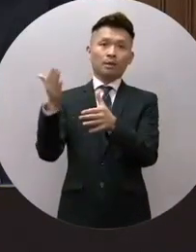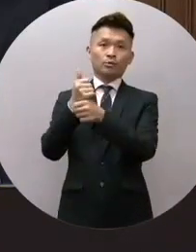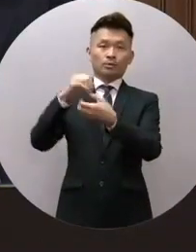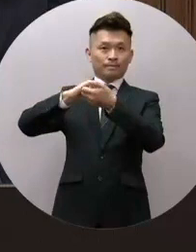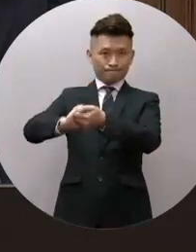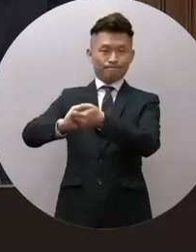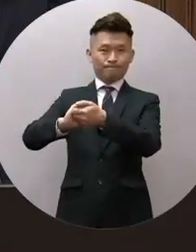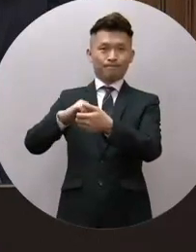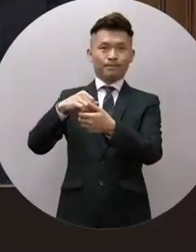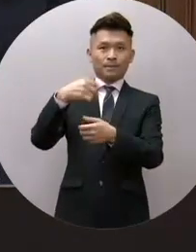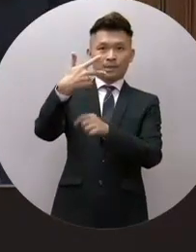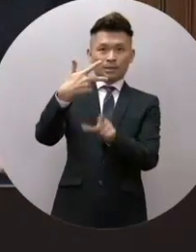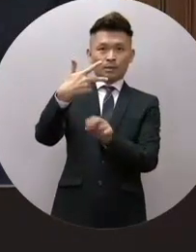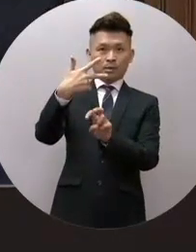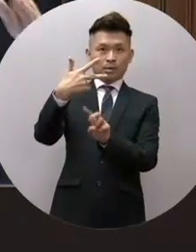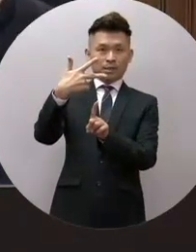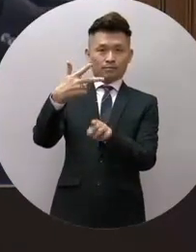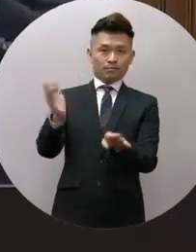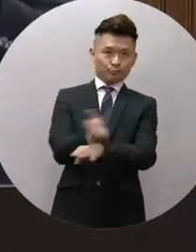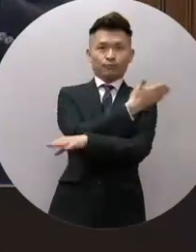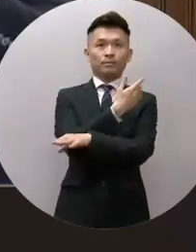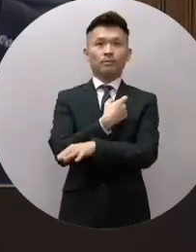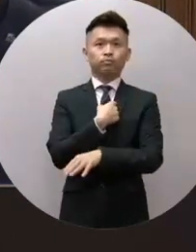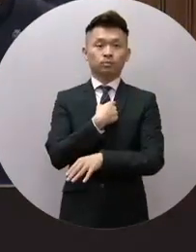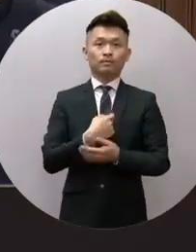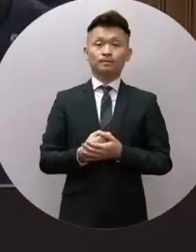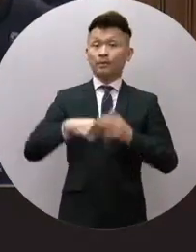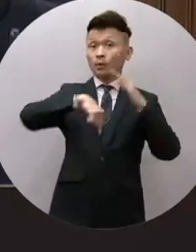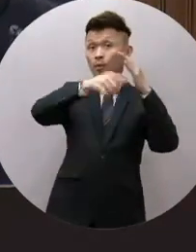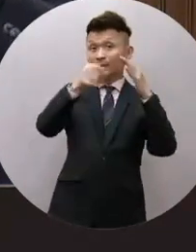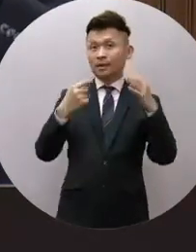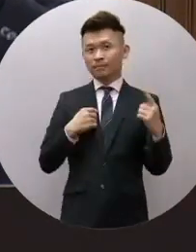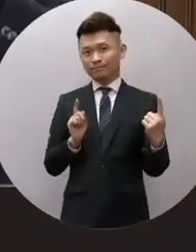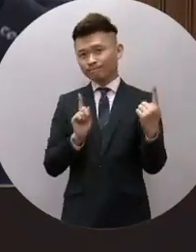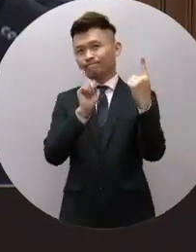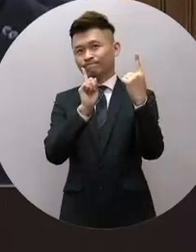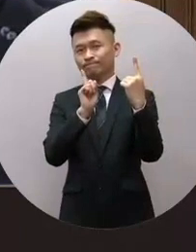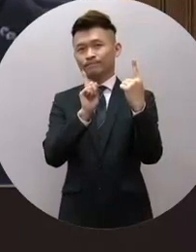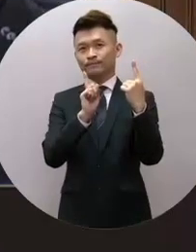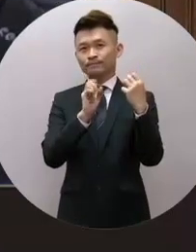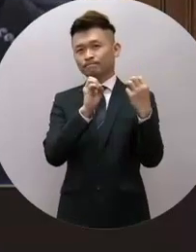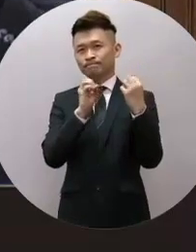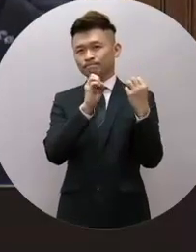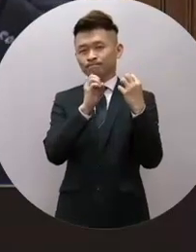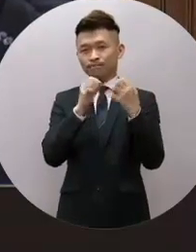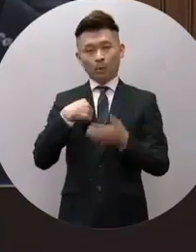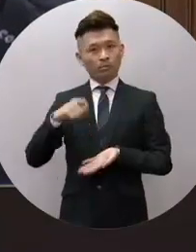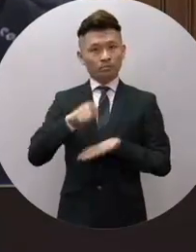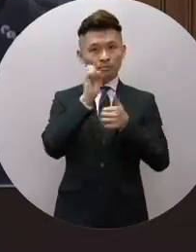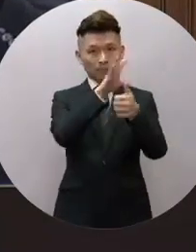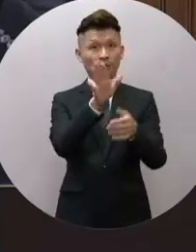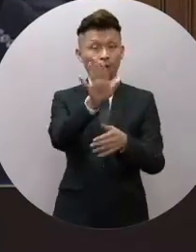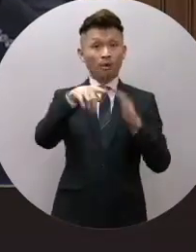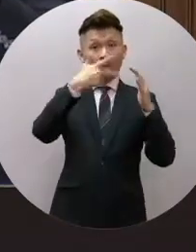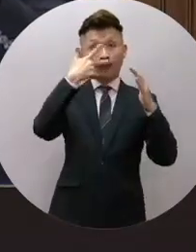在7月21号生效。我当时跟院长有赖院长有做出这样的建议哈，那